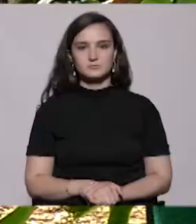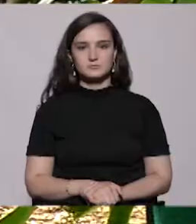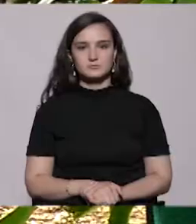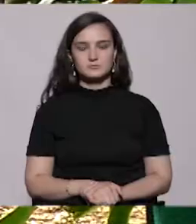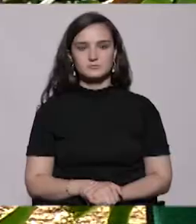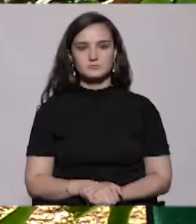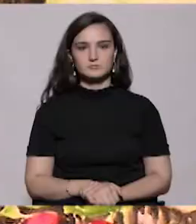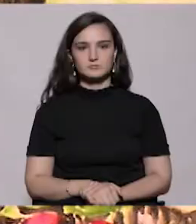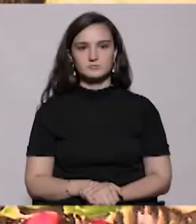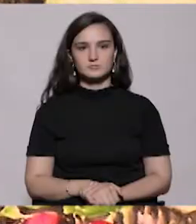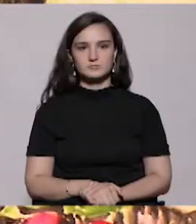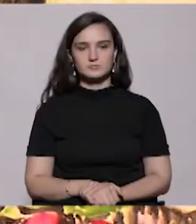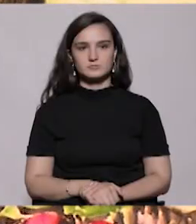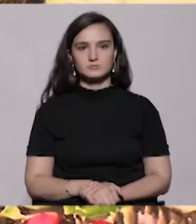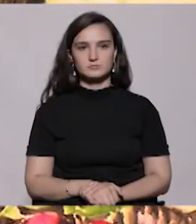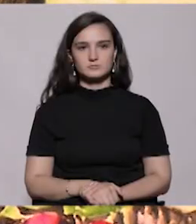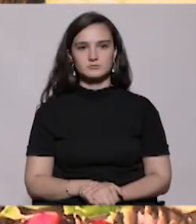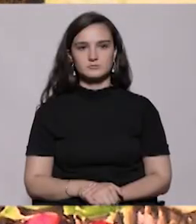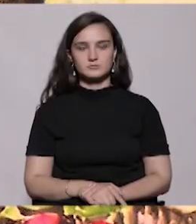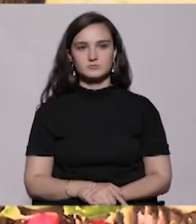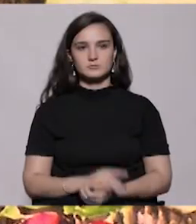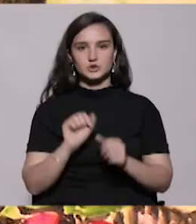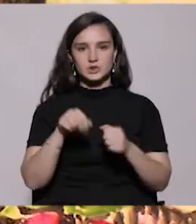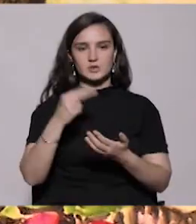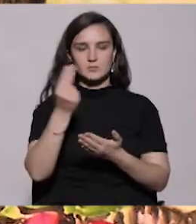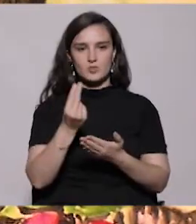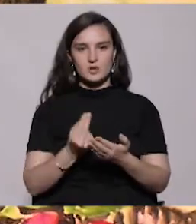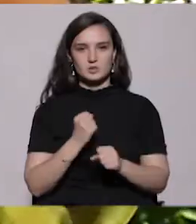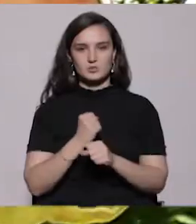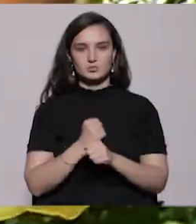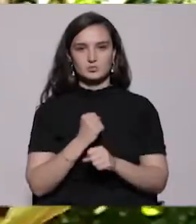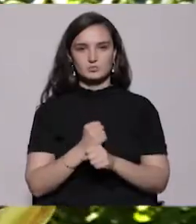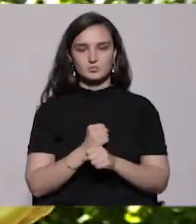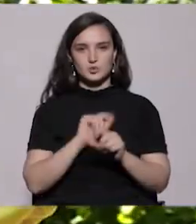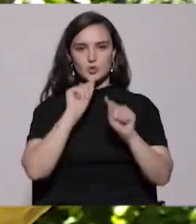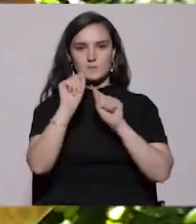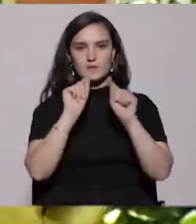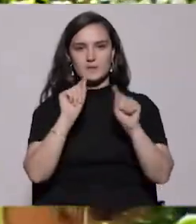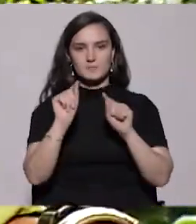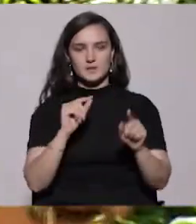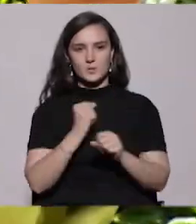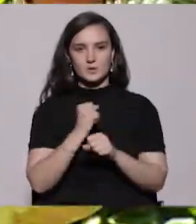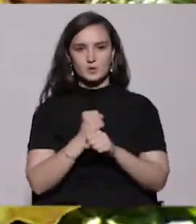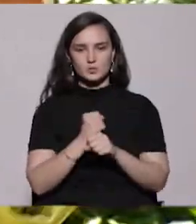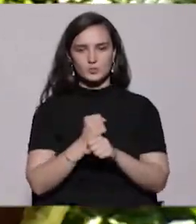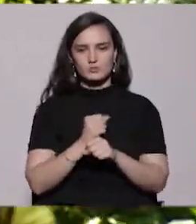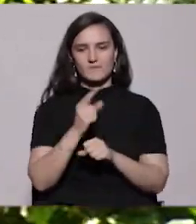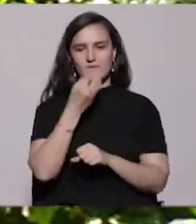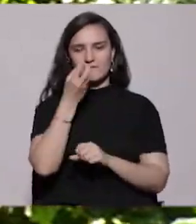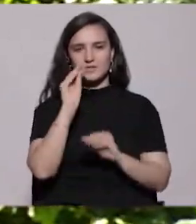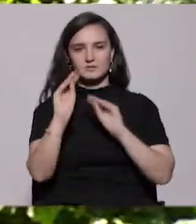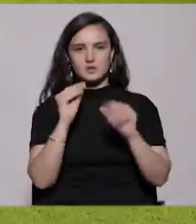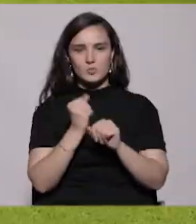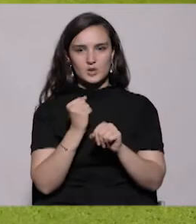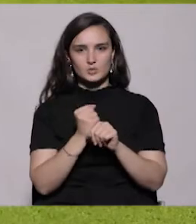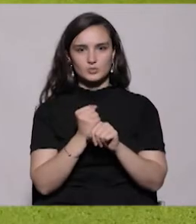ეს ხო არის ჩვენი ქოთანი და შეგიძლიათ მოხატოთ. კოპლები გაუკეთეთ, ძალები გაუკეთეთ, ყვავილები